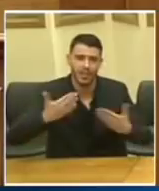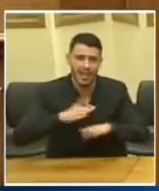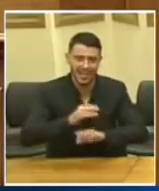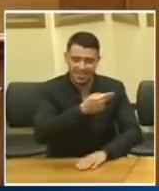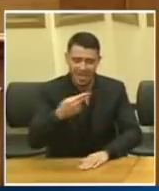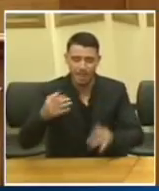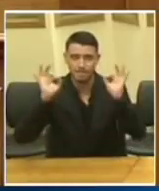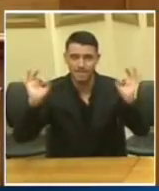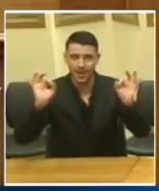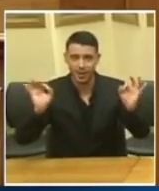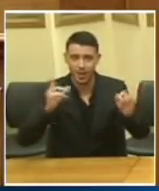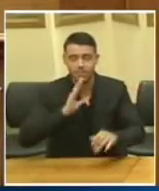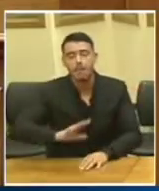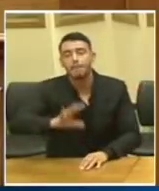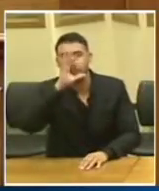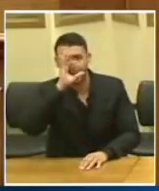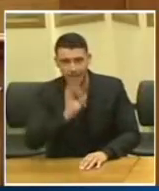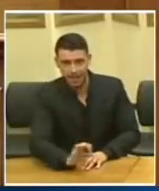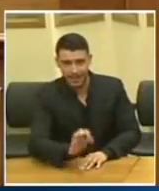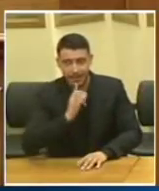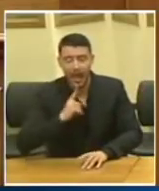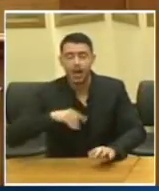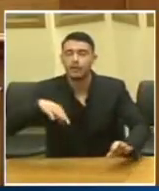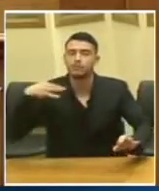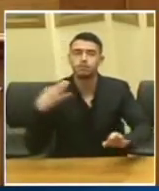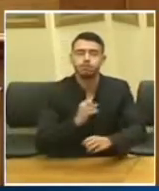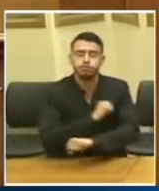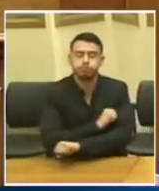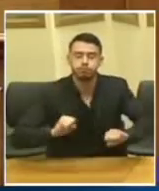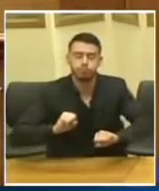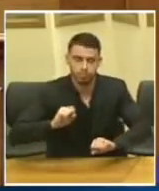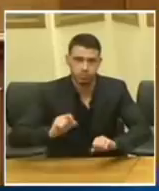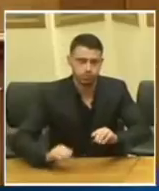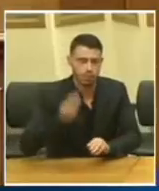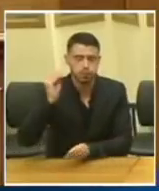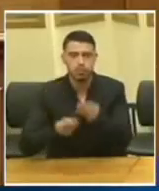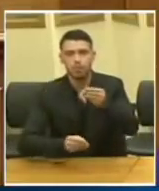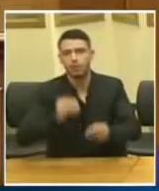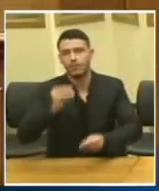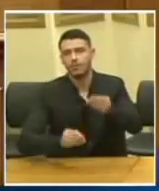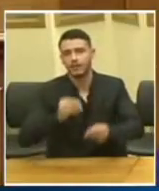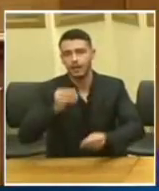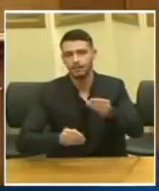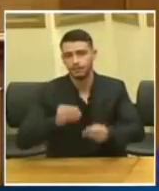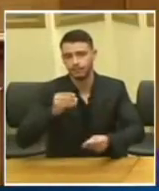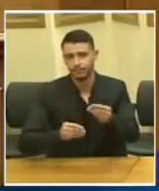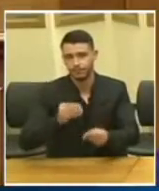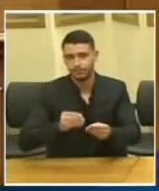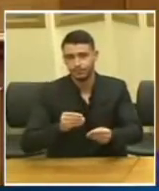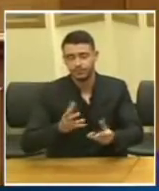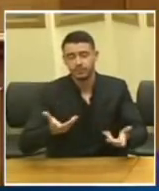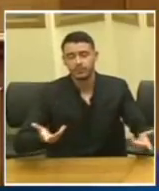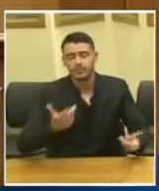να ανοίξετε το κουτί της Πανδώρας, εν γνώση σας. Με τις πανομοιότυπες καθρεπτικές τοποθετήσεις σας με